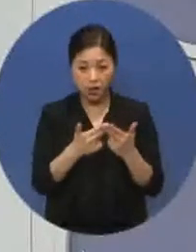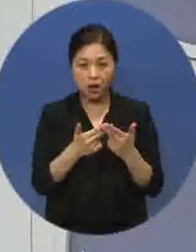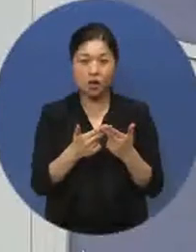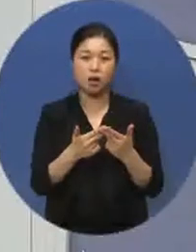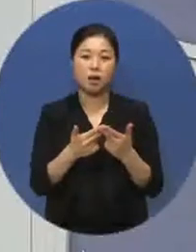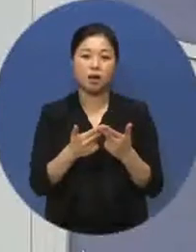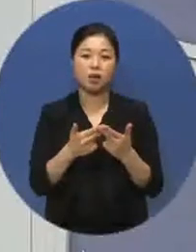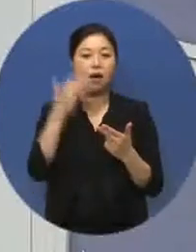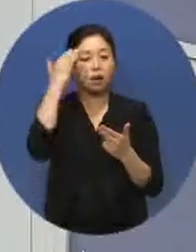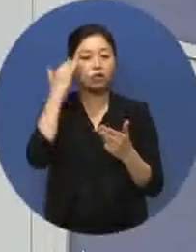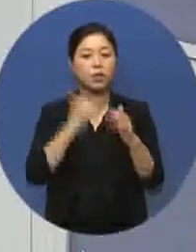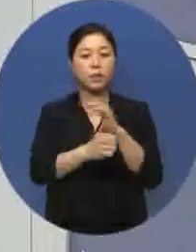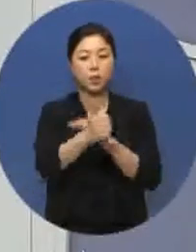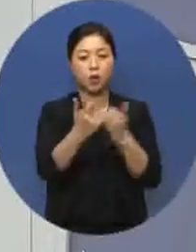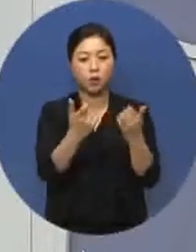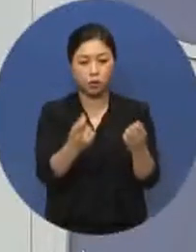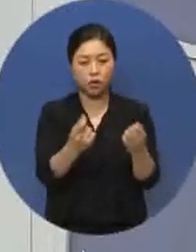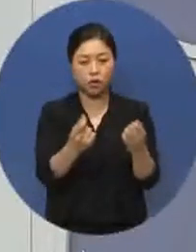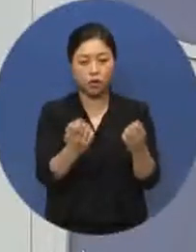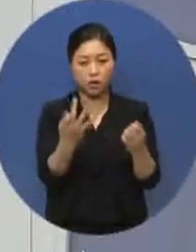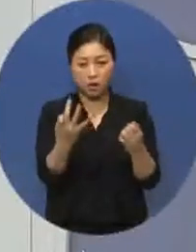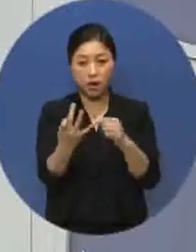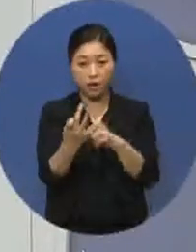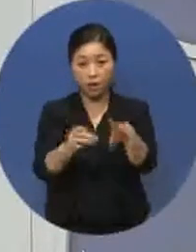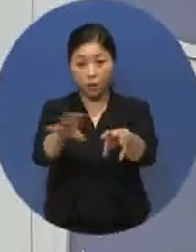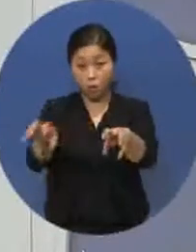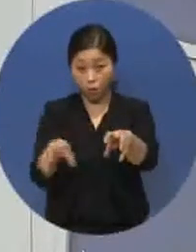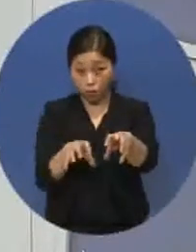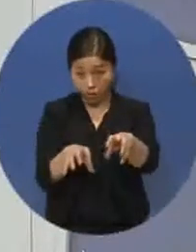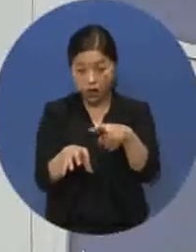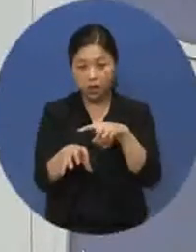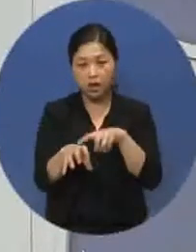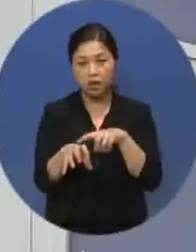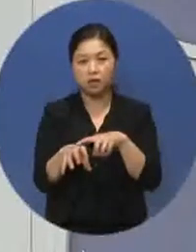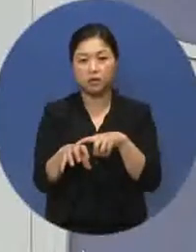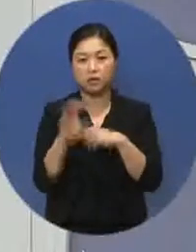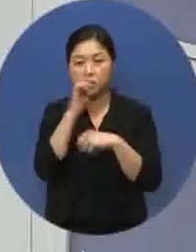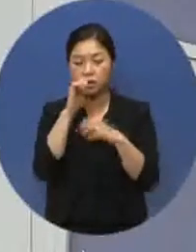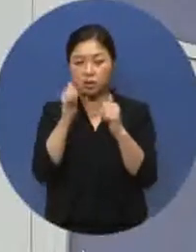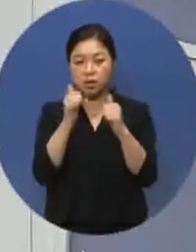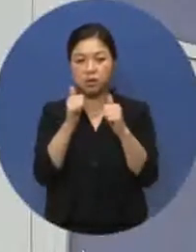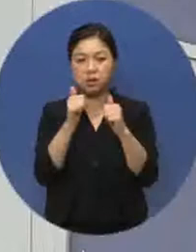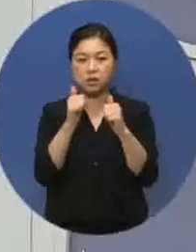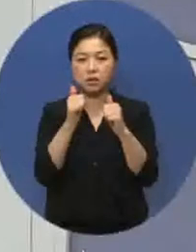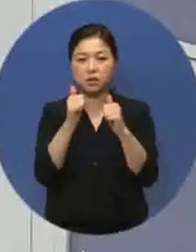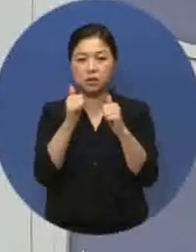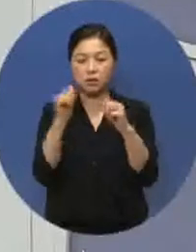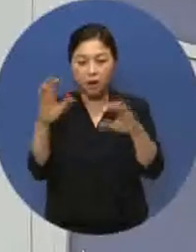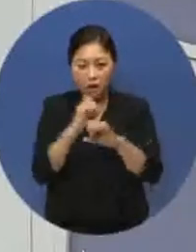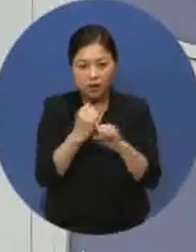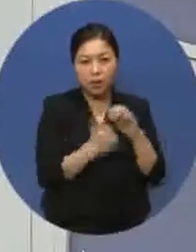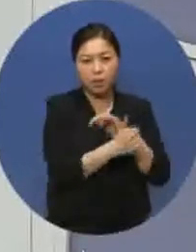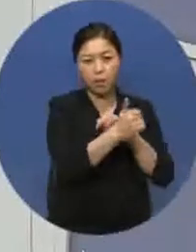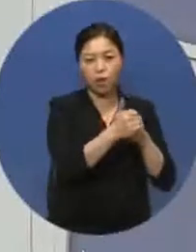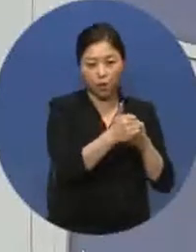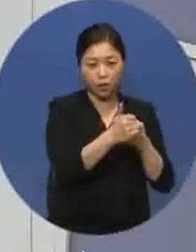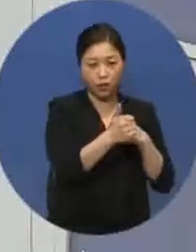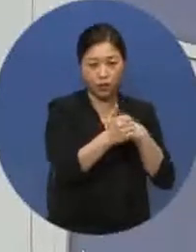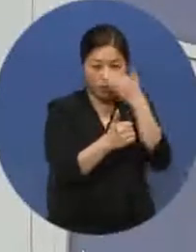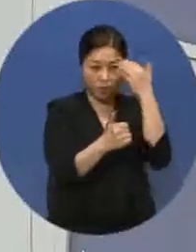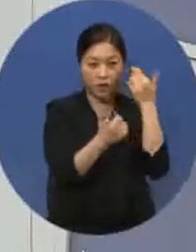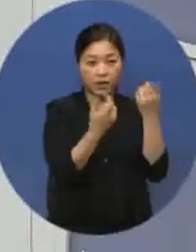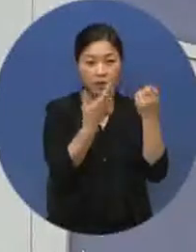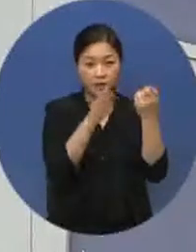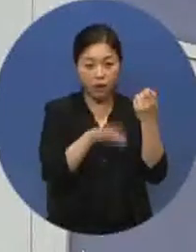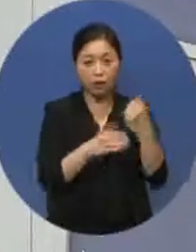단체로서 이 14개 지방회의 적극적인 협조로 지금 뭐 좀 이례적으로 좀 젊은 나이긴 하지만 그래도 저도 뭐 법조